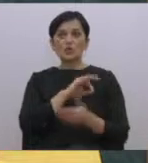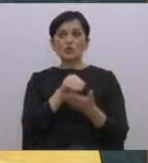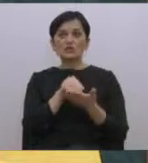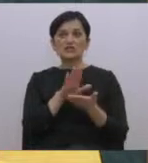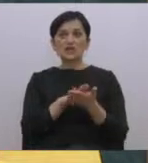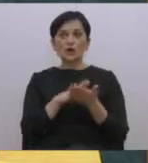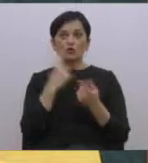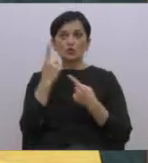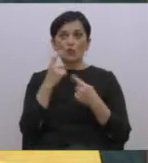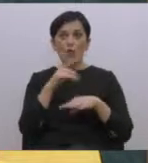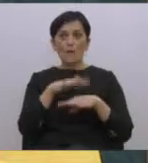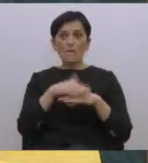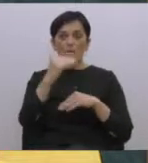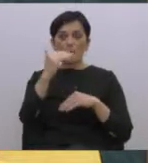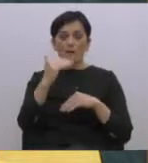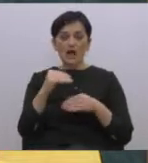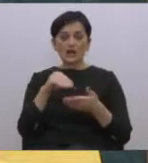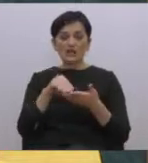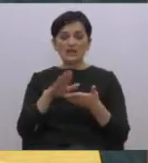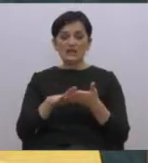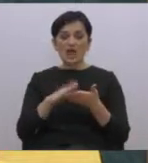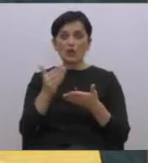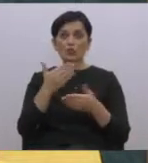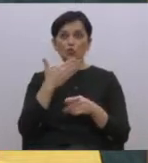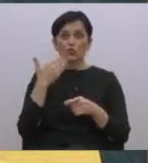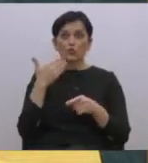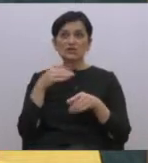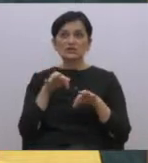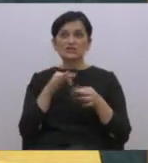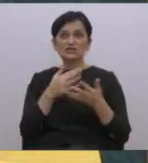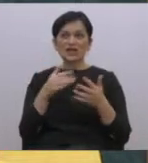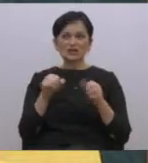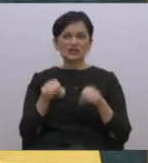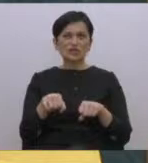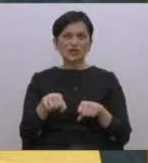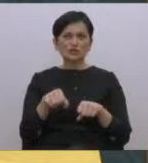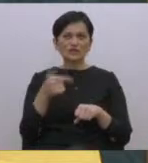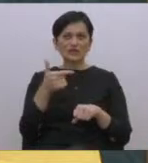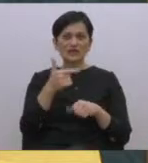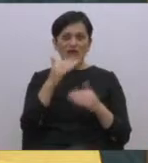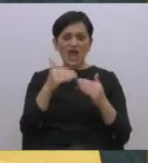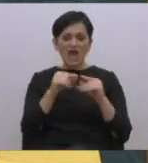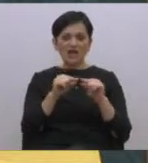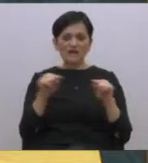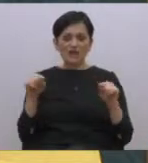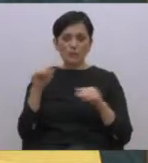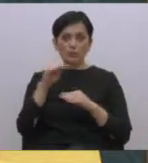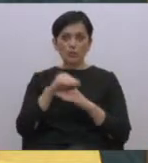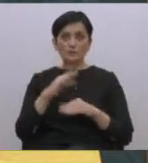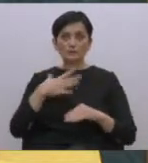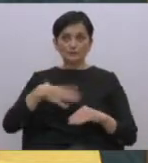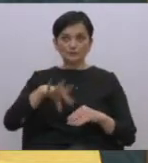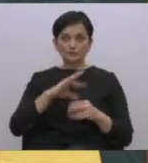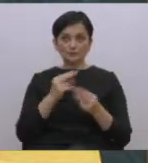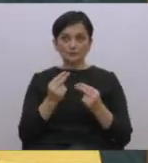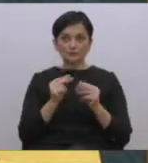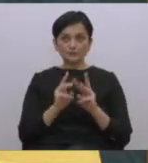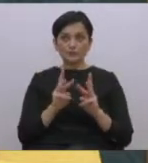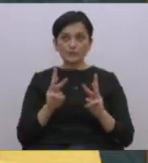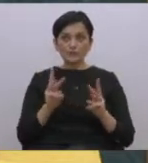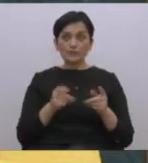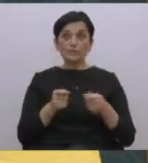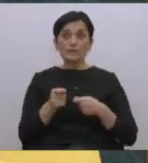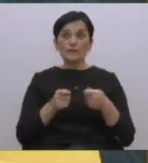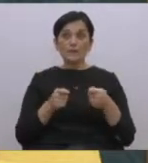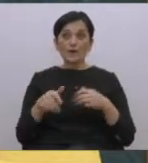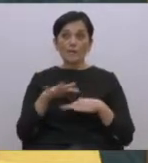registrație, monacenta baza și masi ara registrele buli, sa transporto, sa șualeba, gecue puncte, emate baseve, sacartulu, spinesta sa ministrus, martulu,